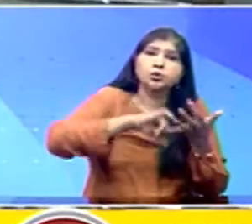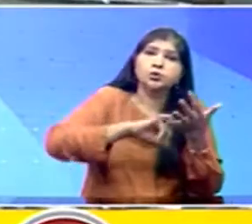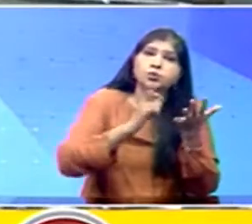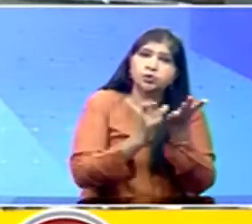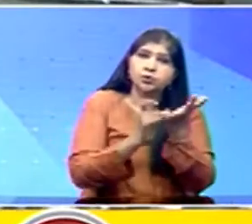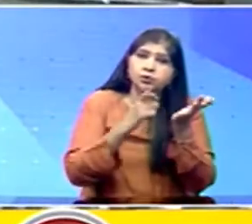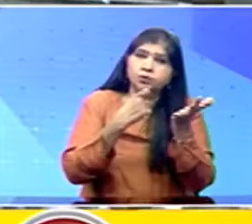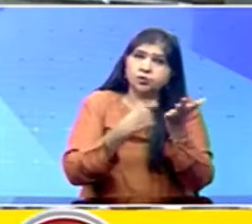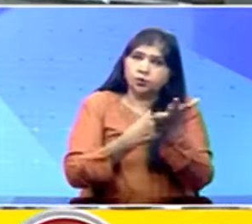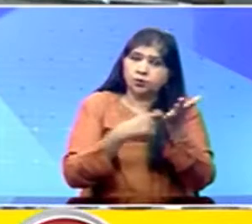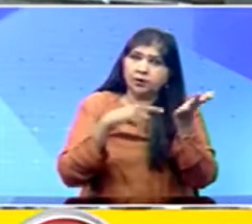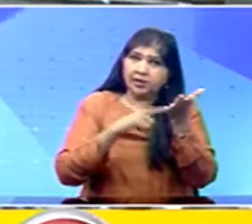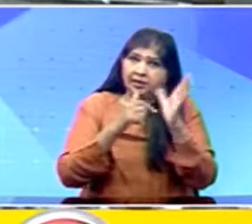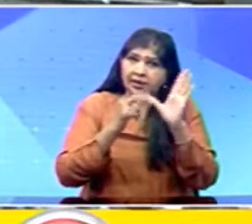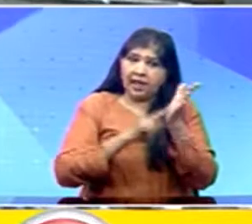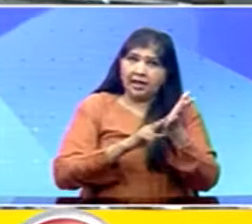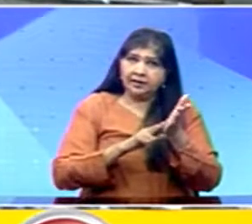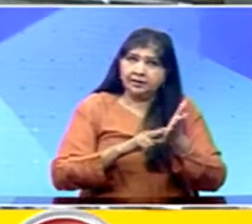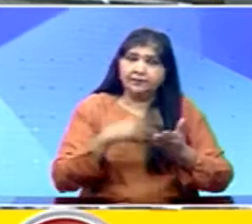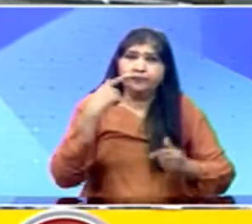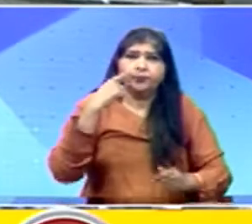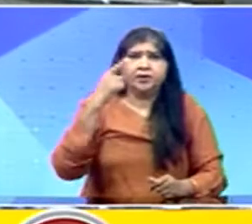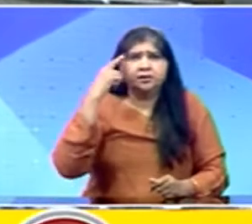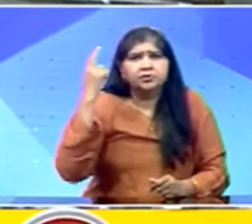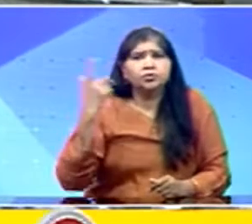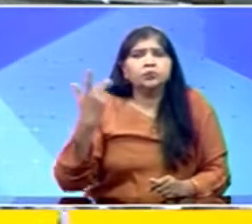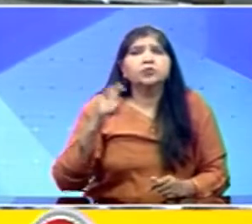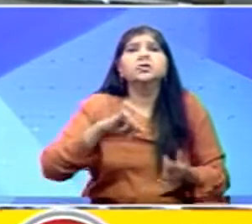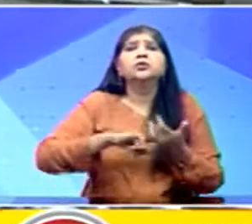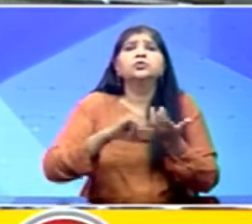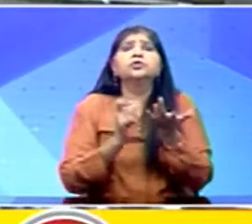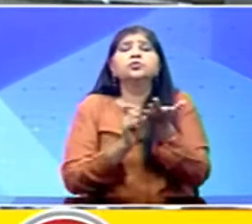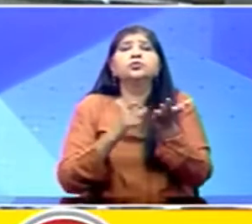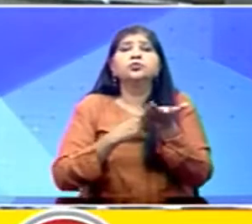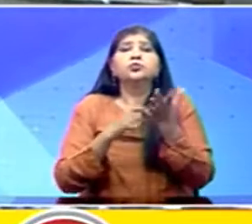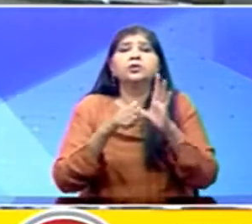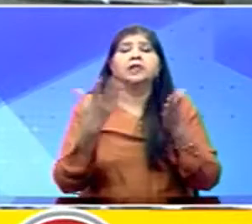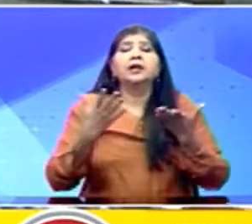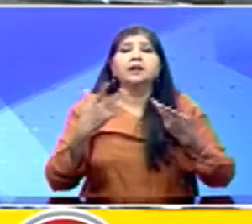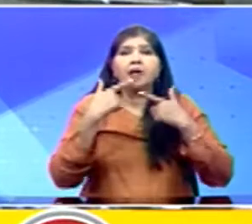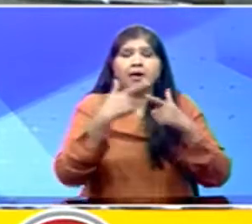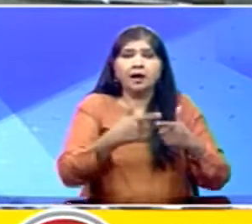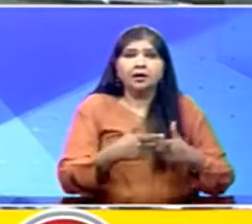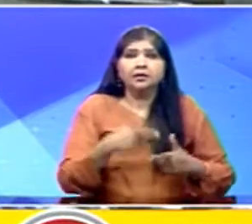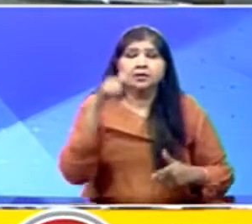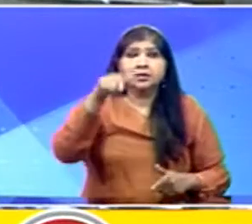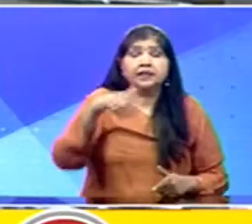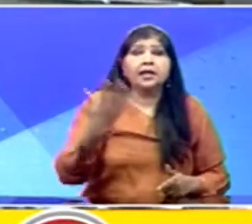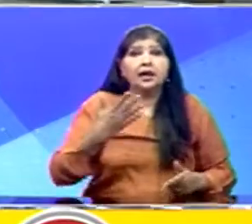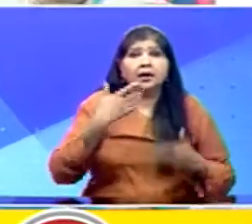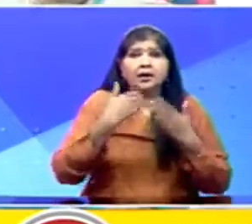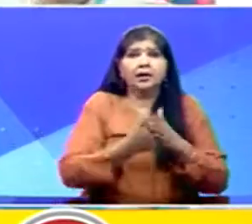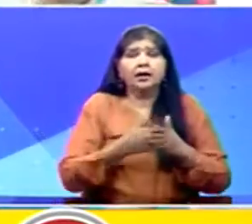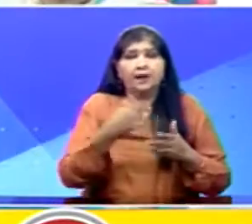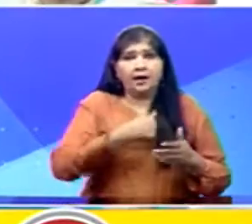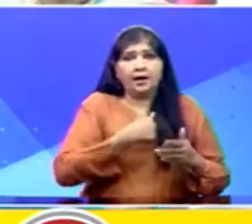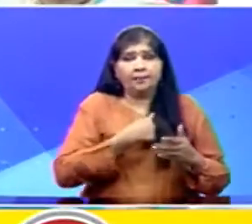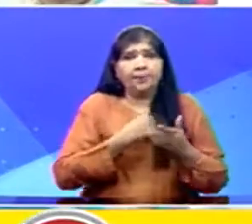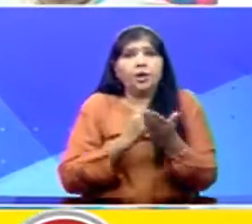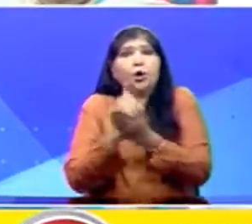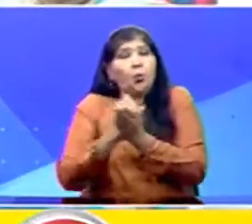आप सोच रहे होंगे कि इस सूर्तान क्या है दरसल अपने